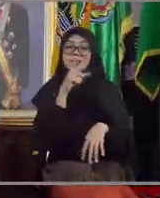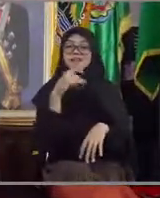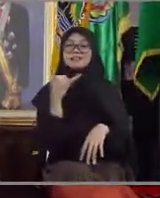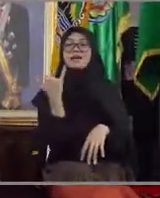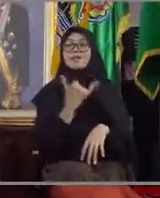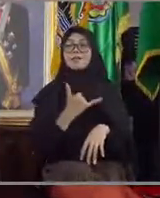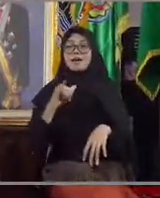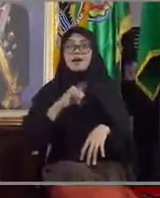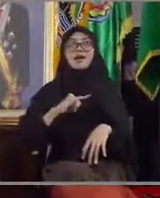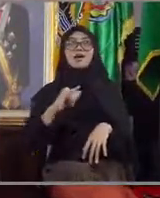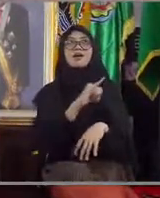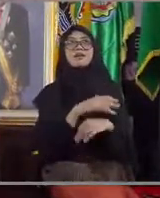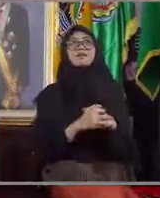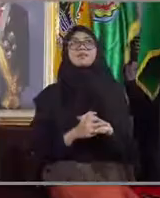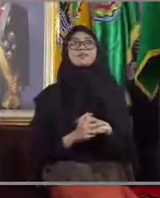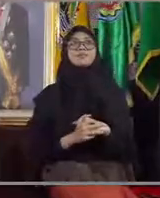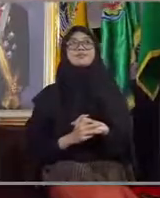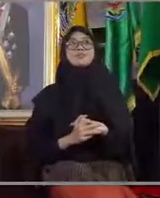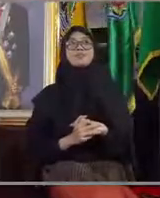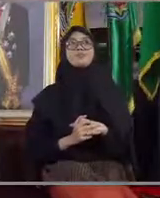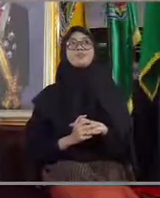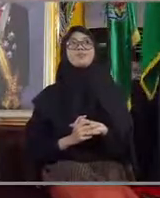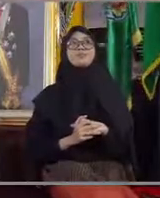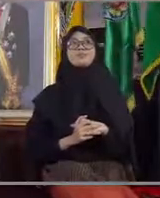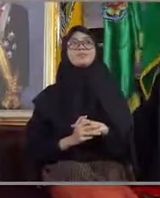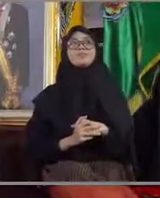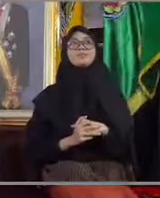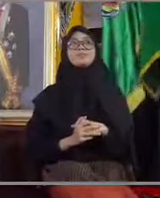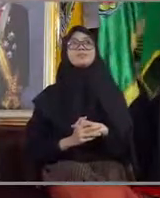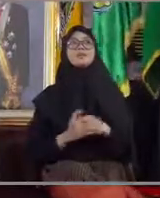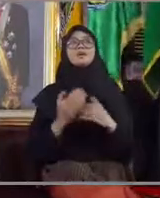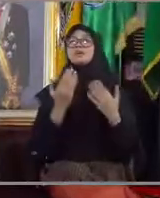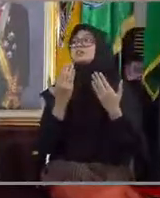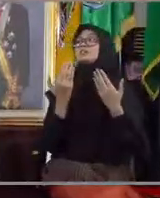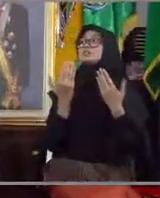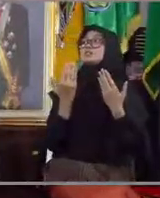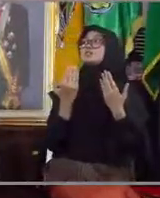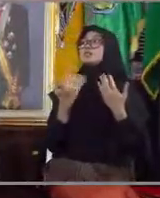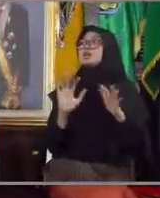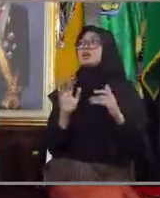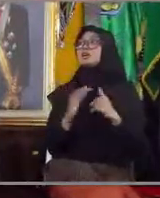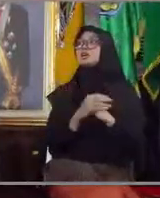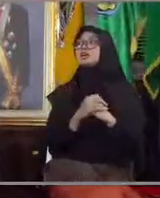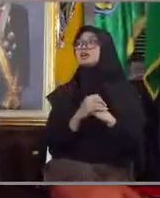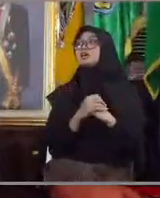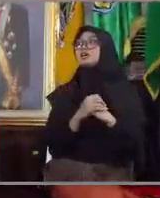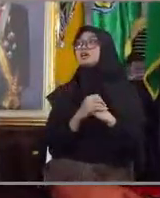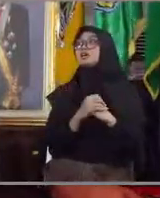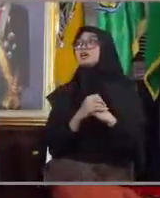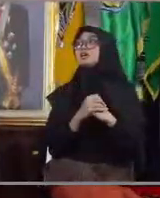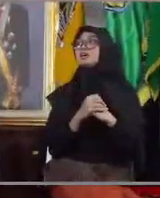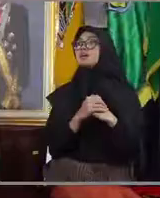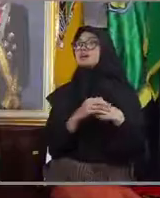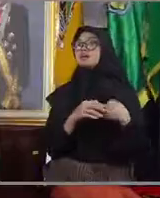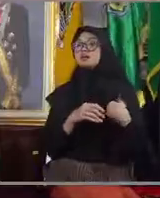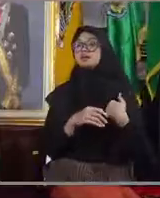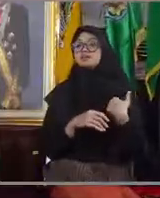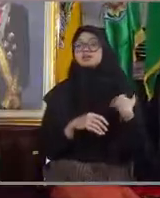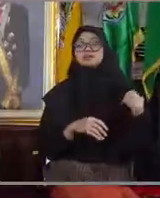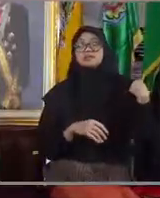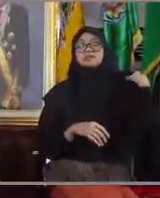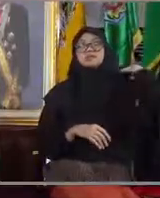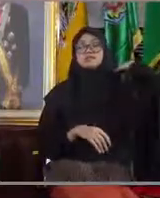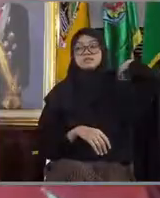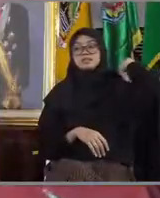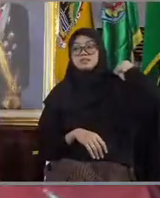ya. Oke. Okay. Kedua Pak, terakhir Pak. Oh iya. Sudah, Pak. Ini masalah SIM lagi atau bagaimana? Bukan.